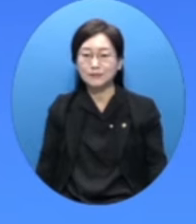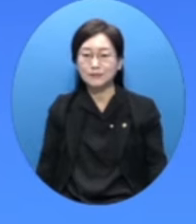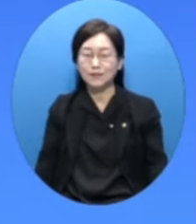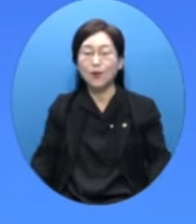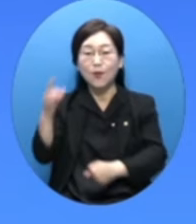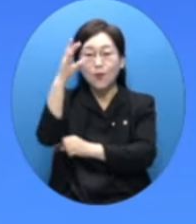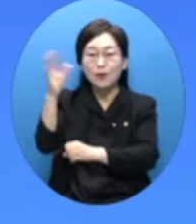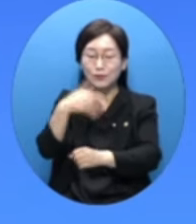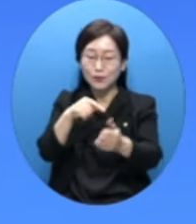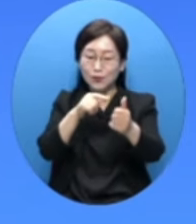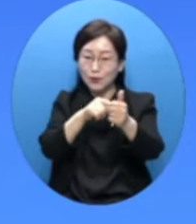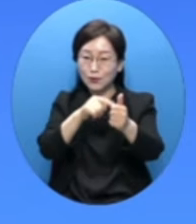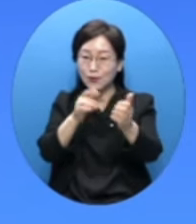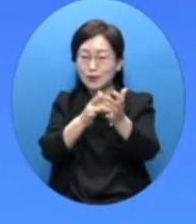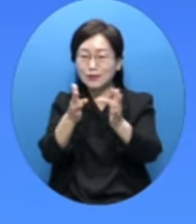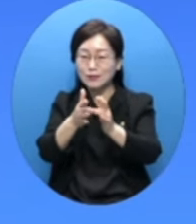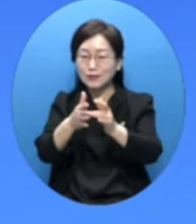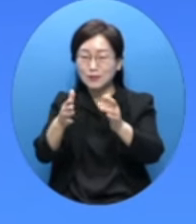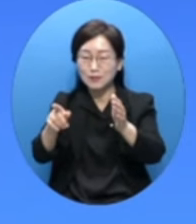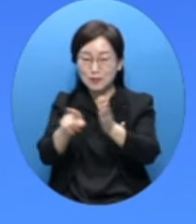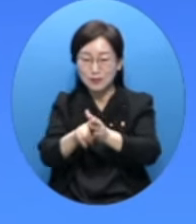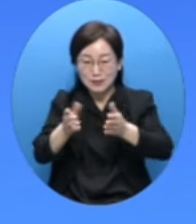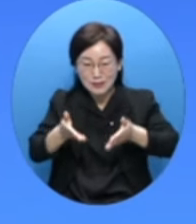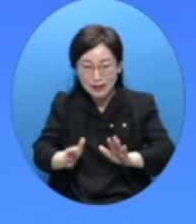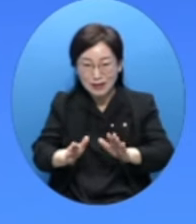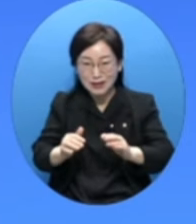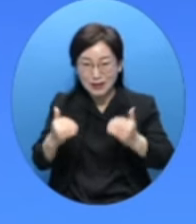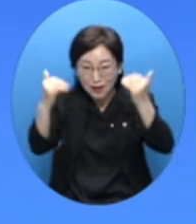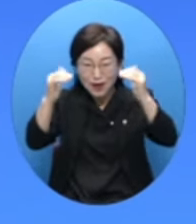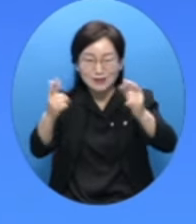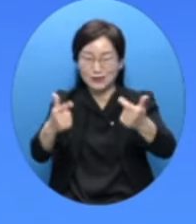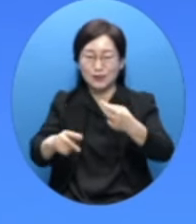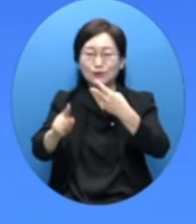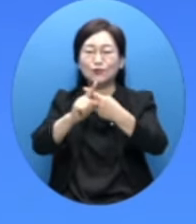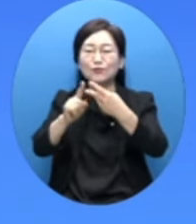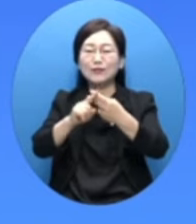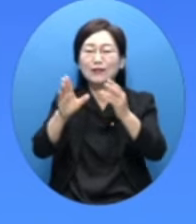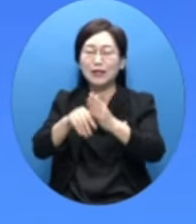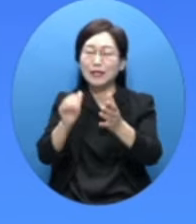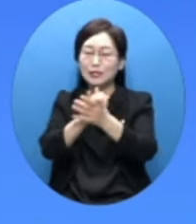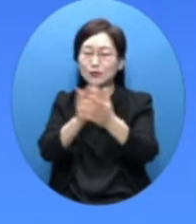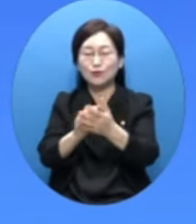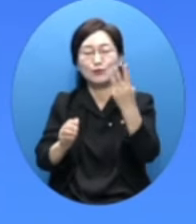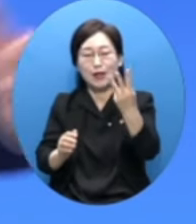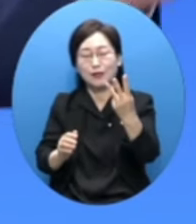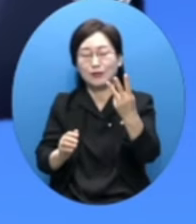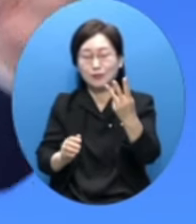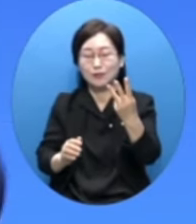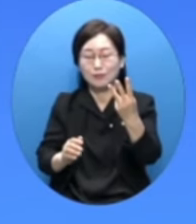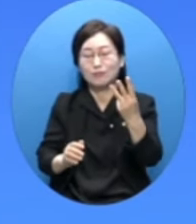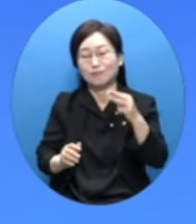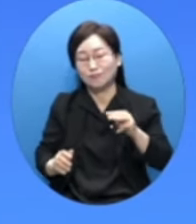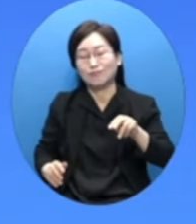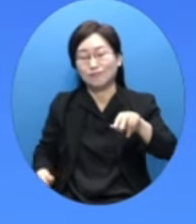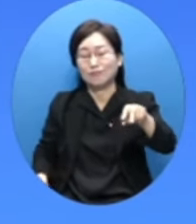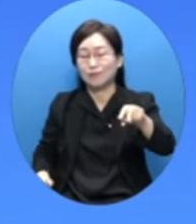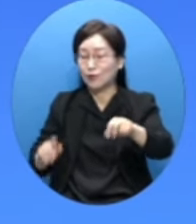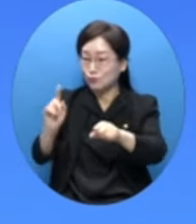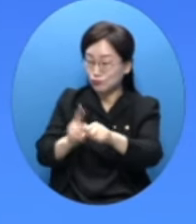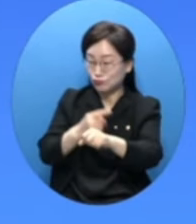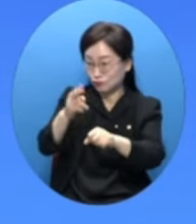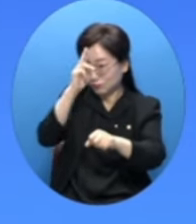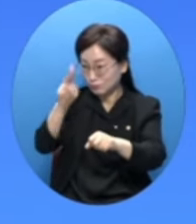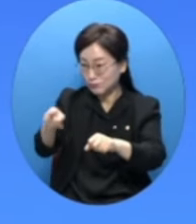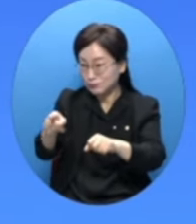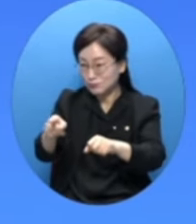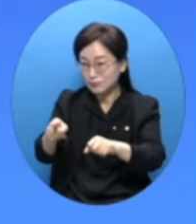원래부터 예수 믿는 집안에서 자라는 것이 아니라 중학교 1학년 때 친구 셋이 같이 가다가 우연히 귀에 들린 것이 계기가